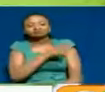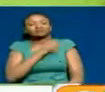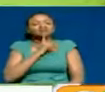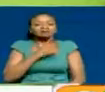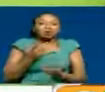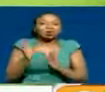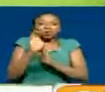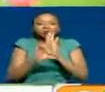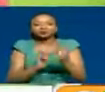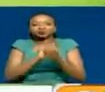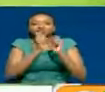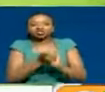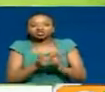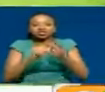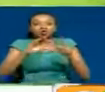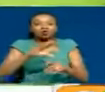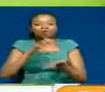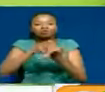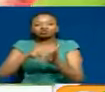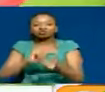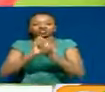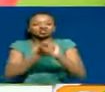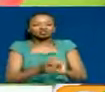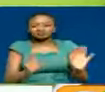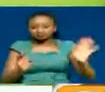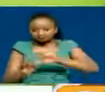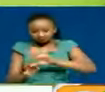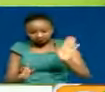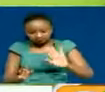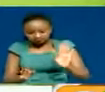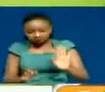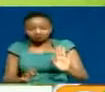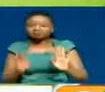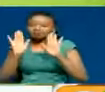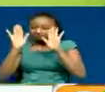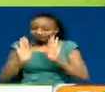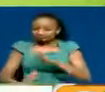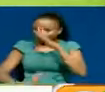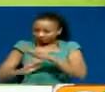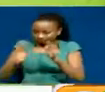na mamlaka, ama munasema tubadilishe uchumi kwanza watoto wetu wapate kazi?